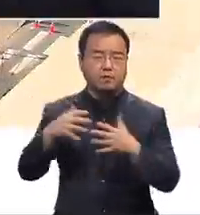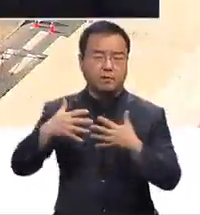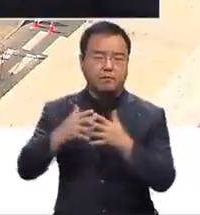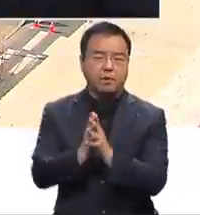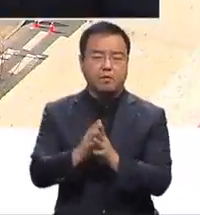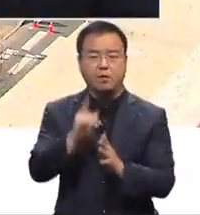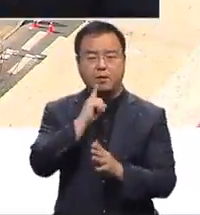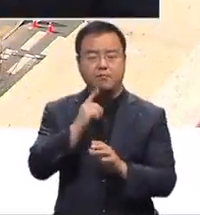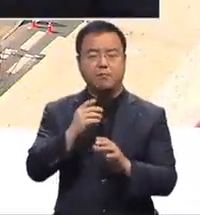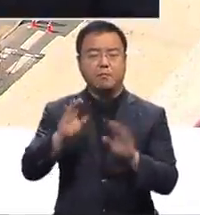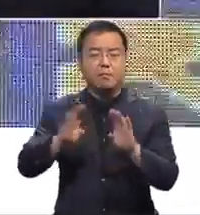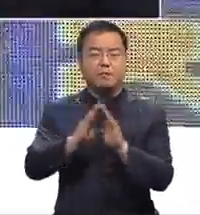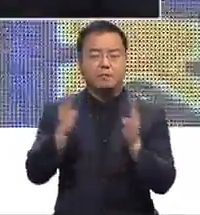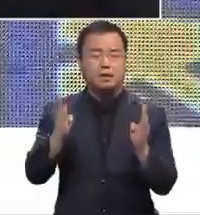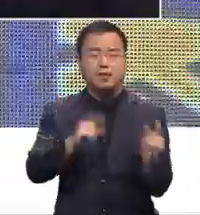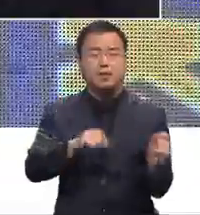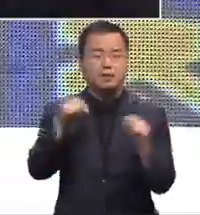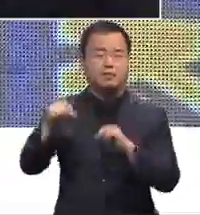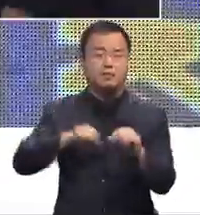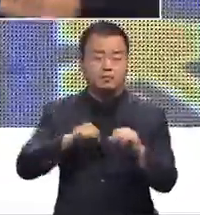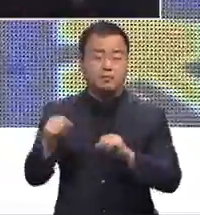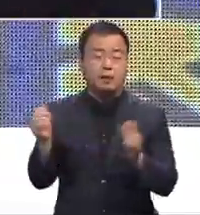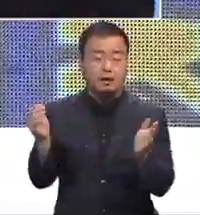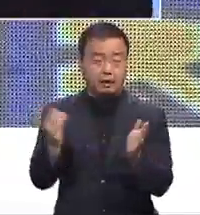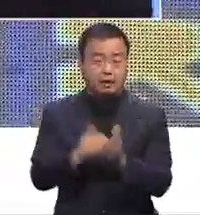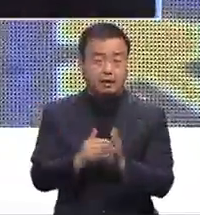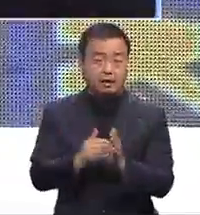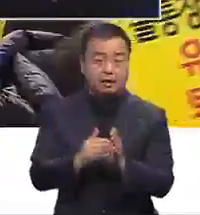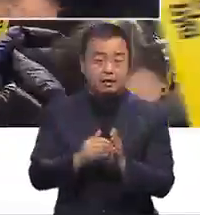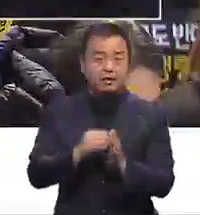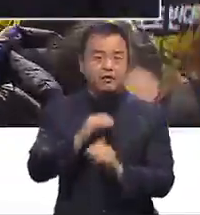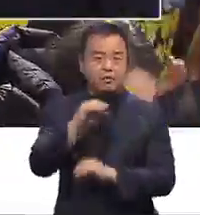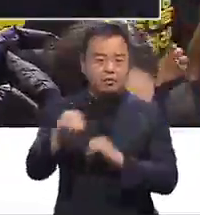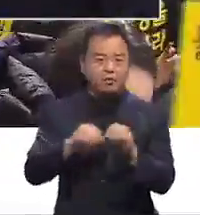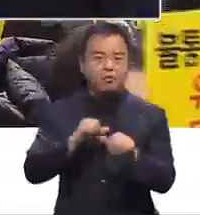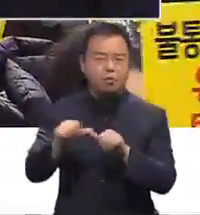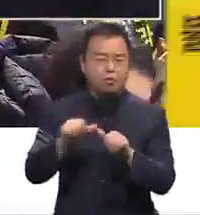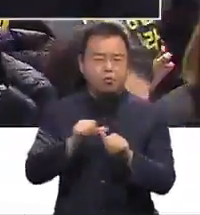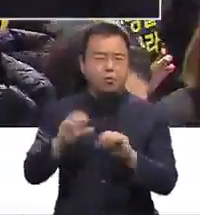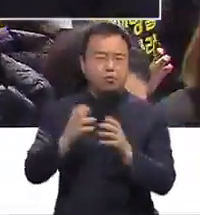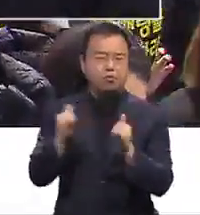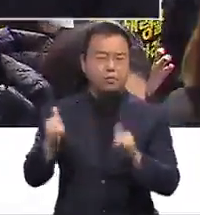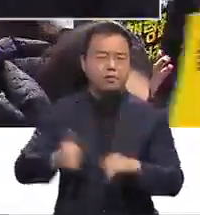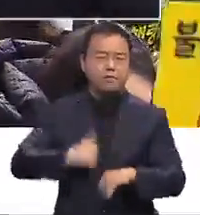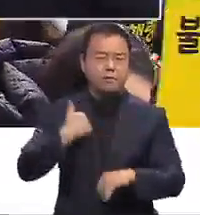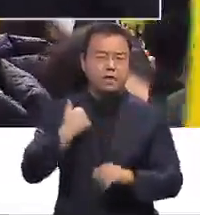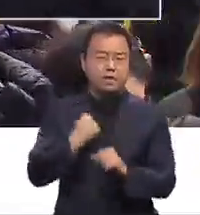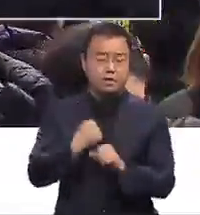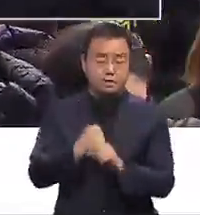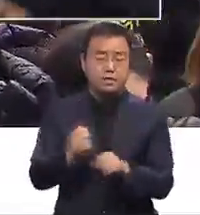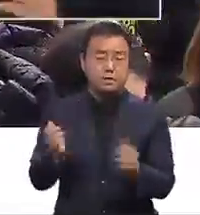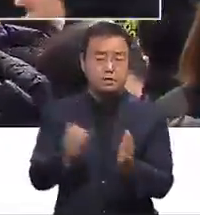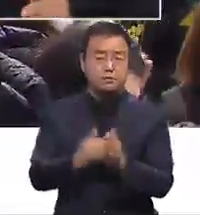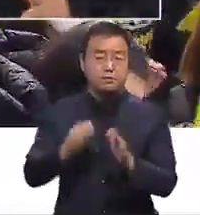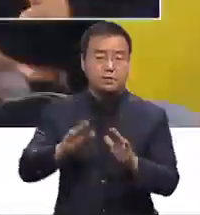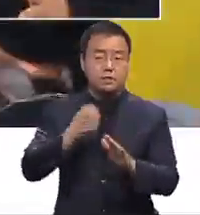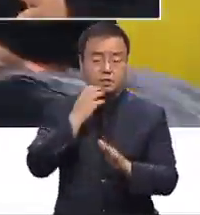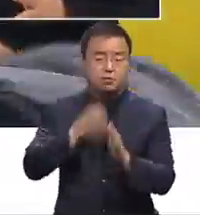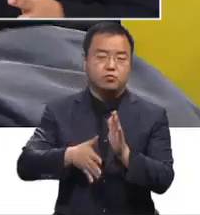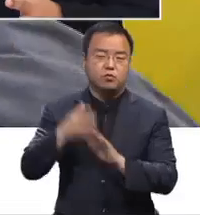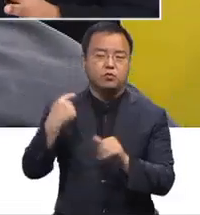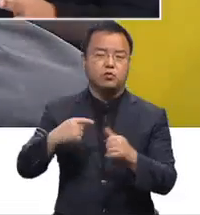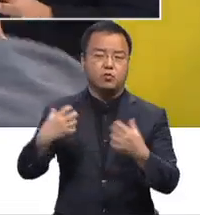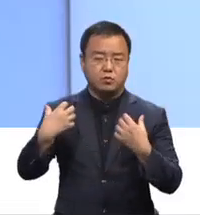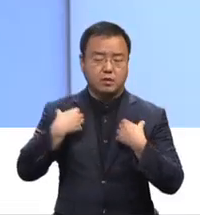개학 연기 같은 집단행동을 시도를 했었습니다 그러다가 여러 역풍 크게 맞았구요 결국 올해는 서울시교육청이 2 1 의 총에 대한